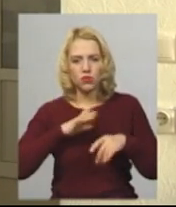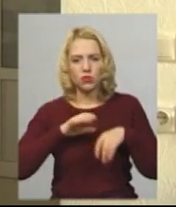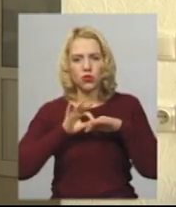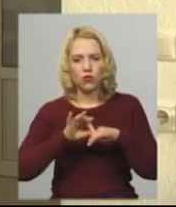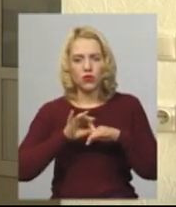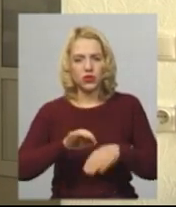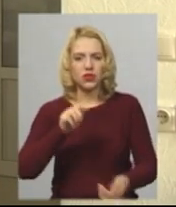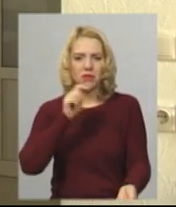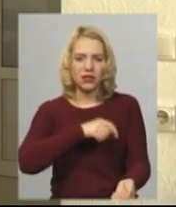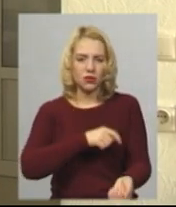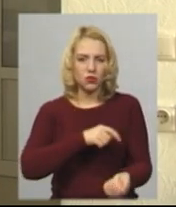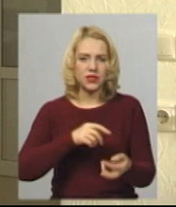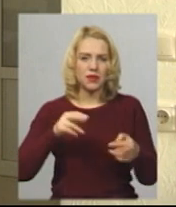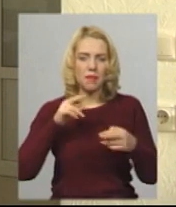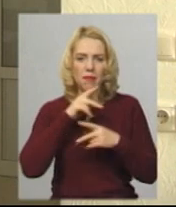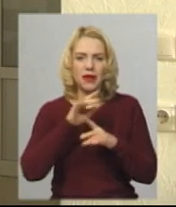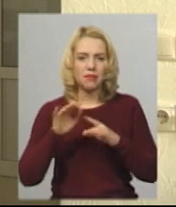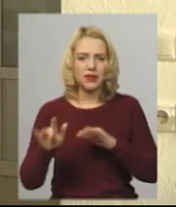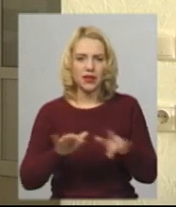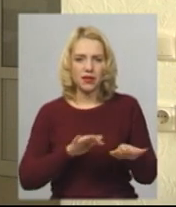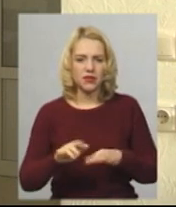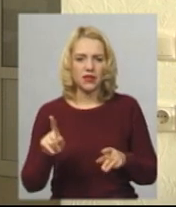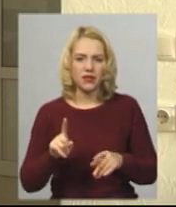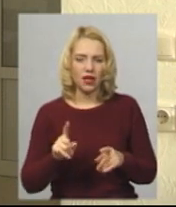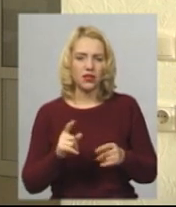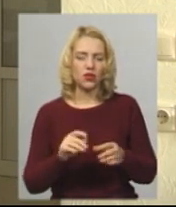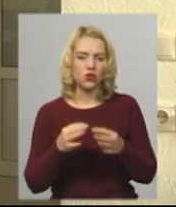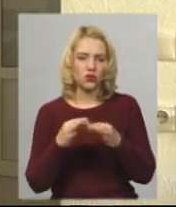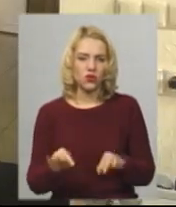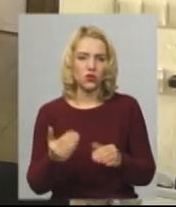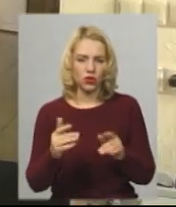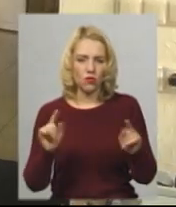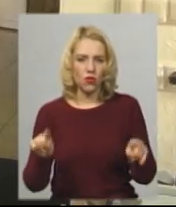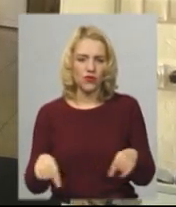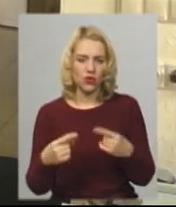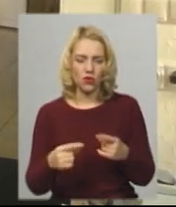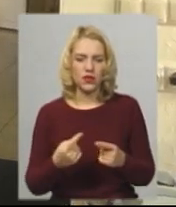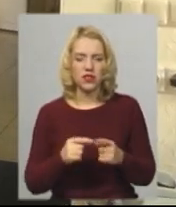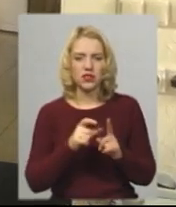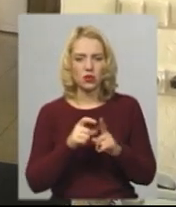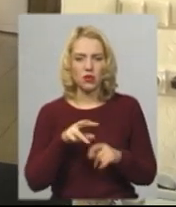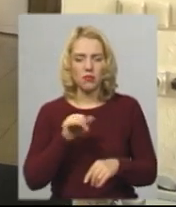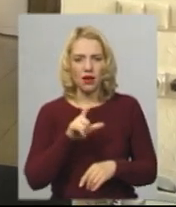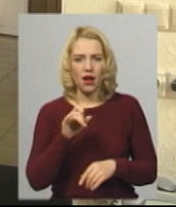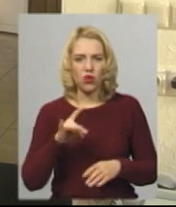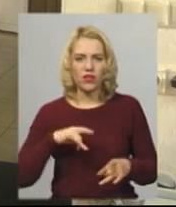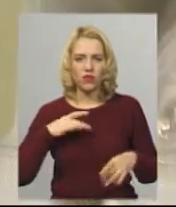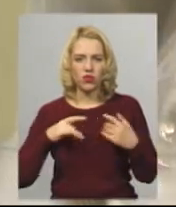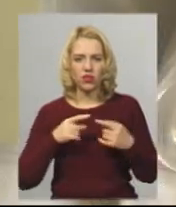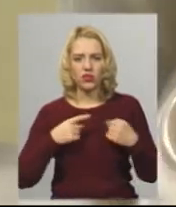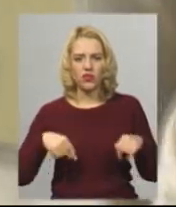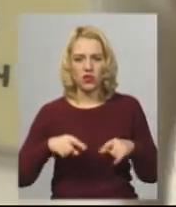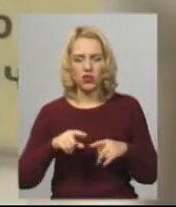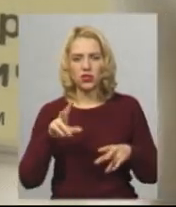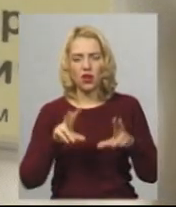медикаментозні міроприємства, які дозволили йому непогано відновитись на цей момент. За словами Ігоря Михалюка, неврологічне відділення розраховано